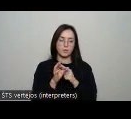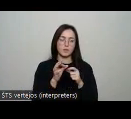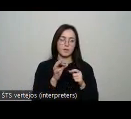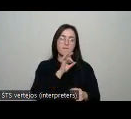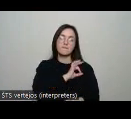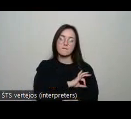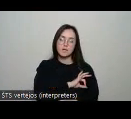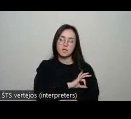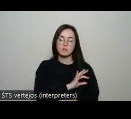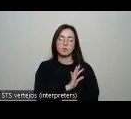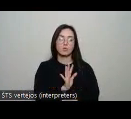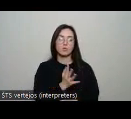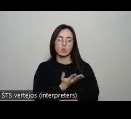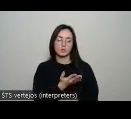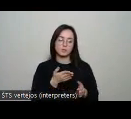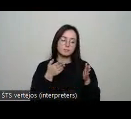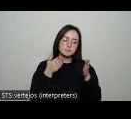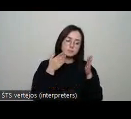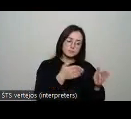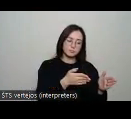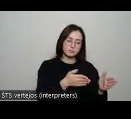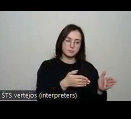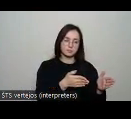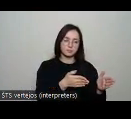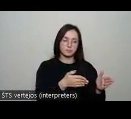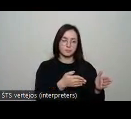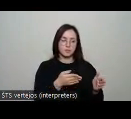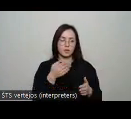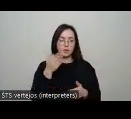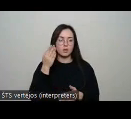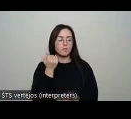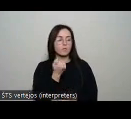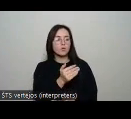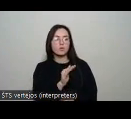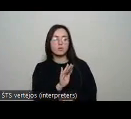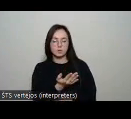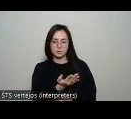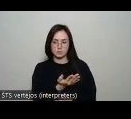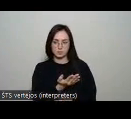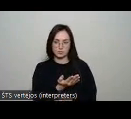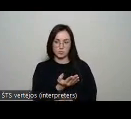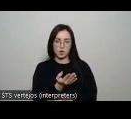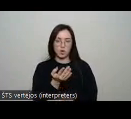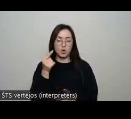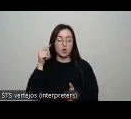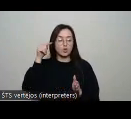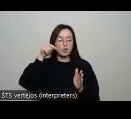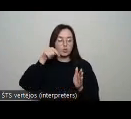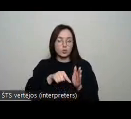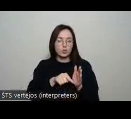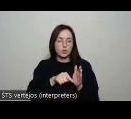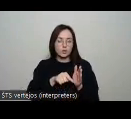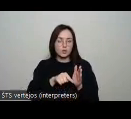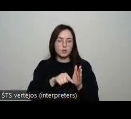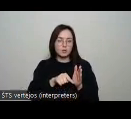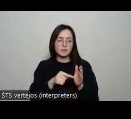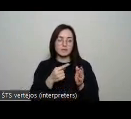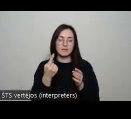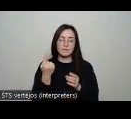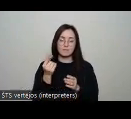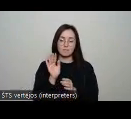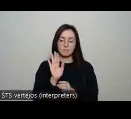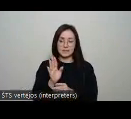vertybės orientuotas nuostatas. Ir tuo mes turime omeny tai, kad turinys daro daugiau negu vien